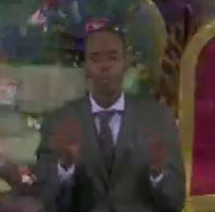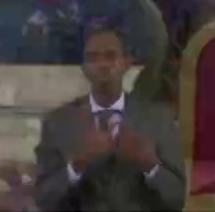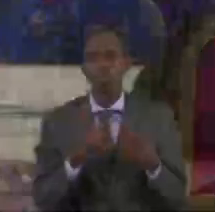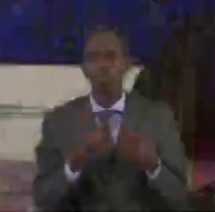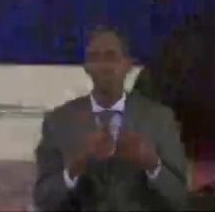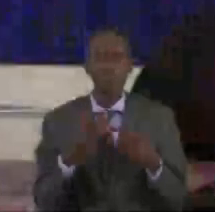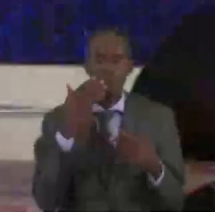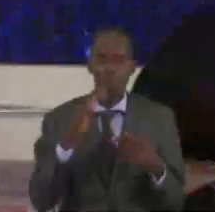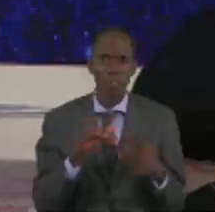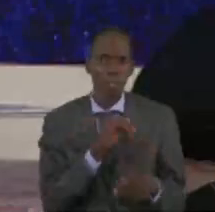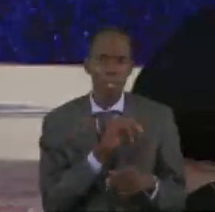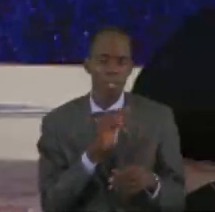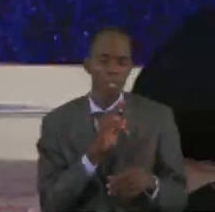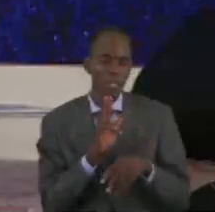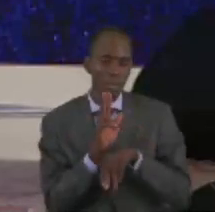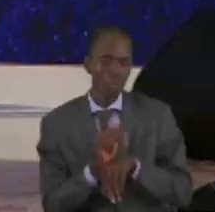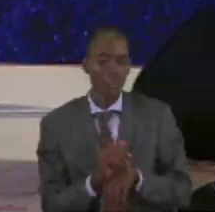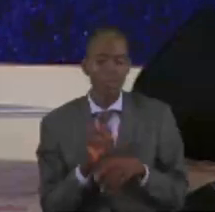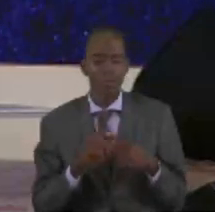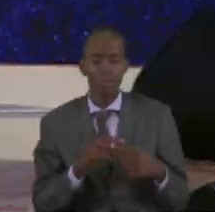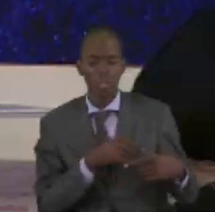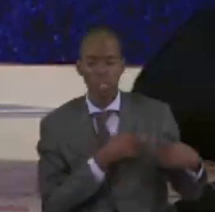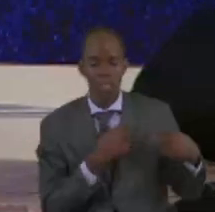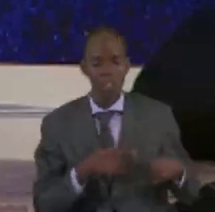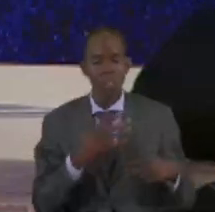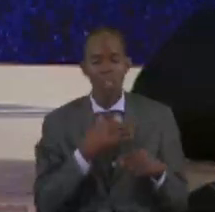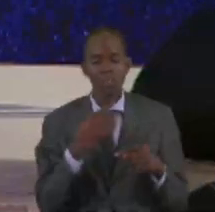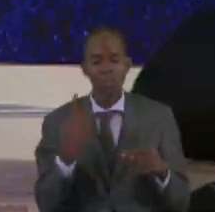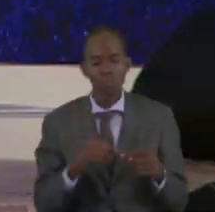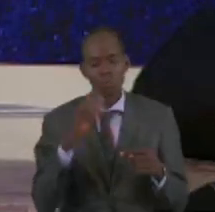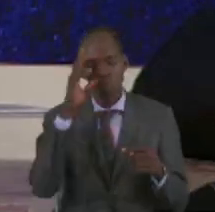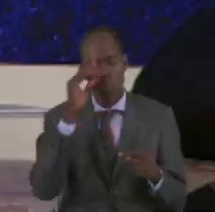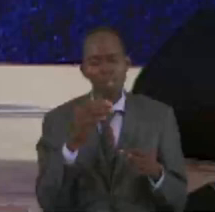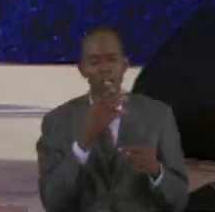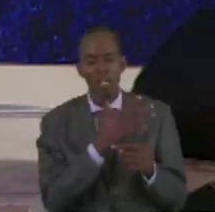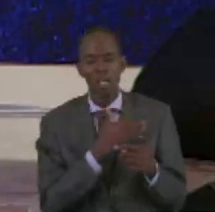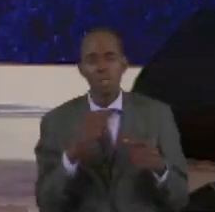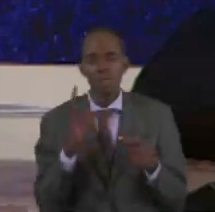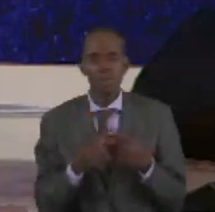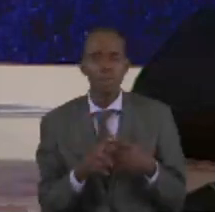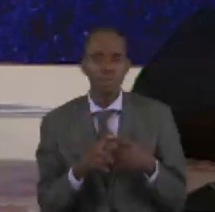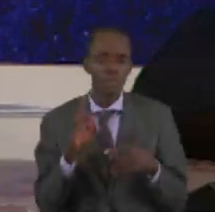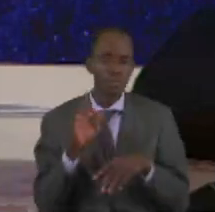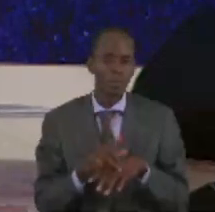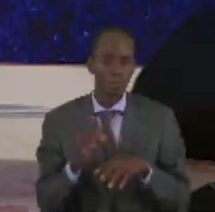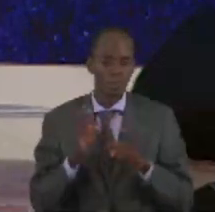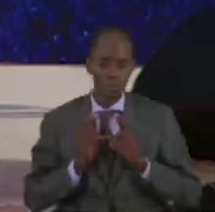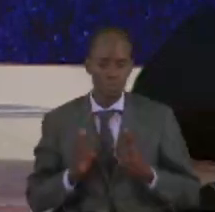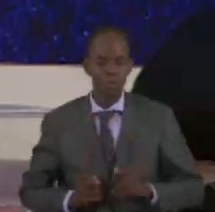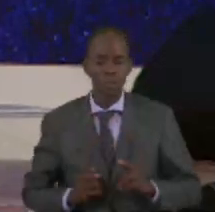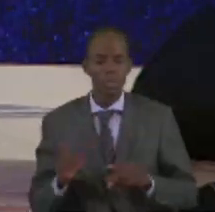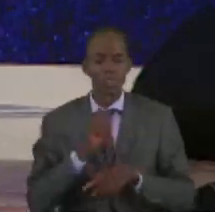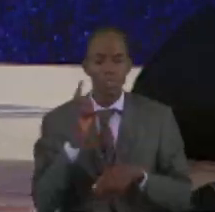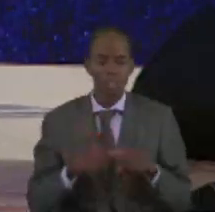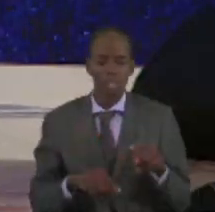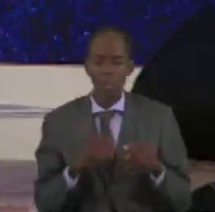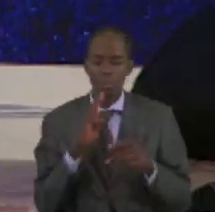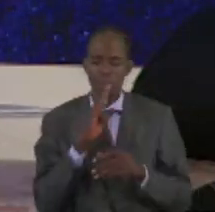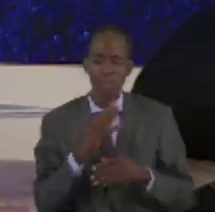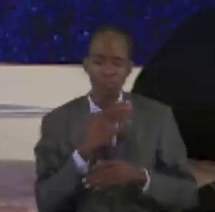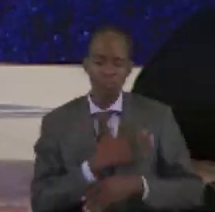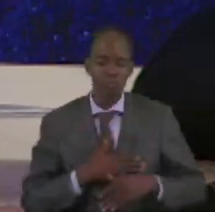chair. Et puis à cause de cette dévotion à la chair et aux gens humains, ils ne peuvent jamais plaire